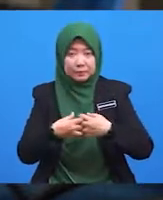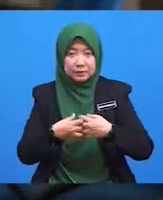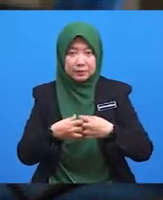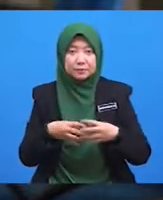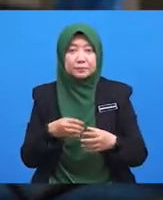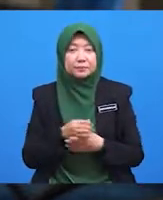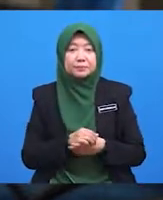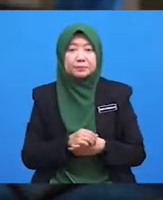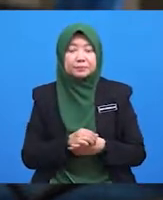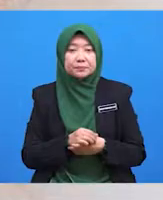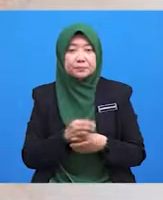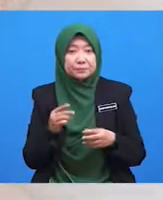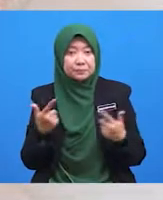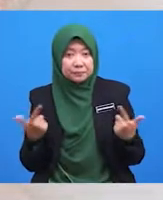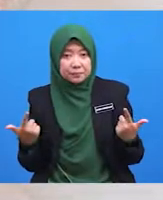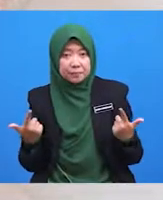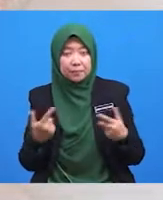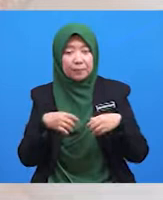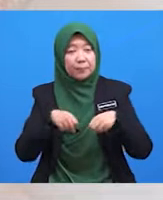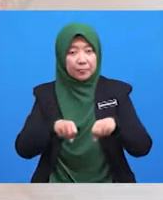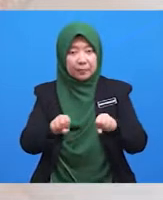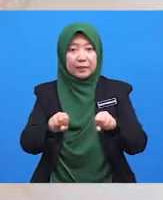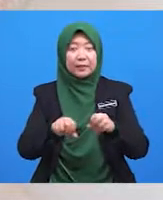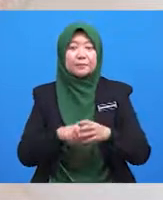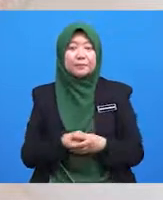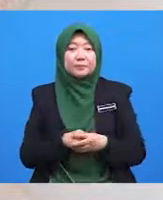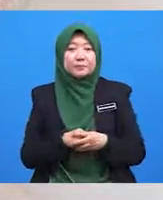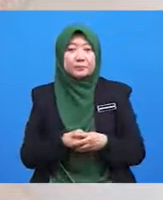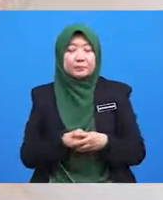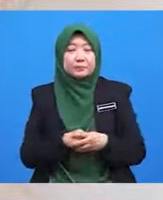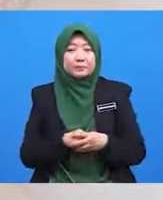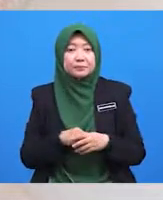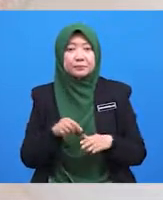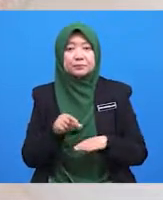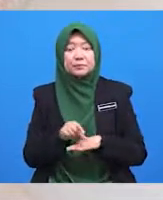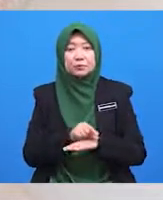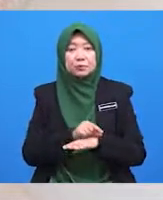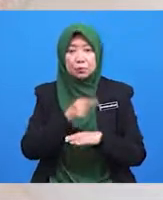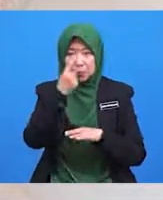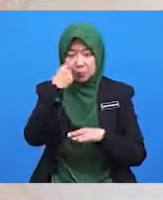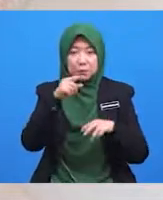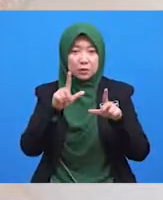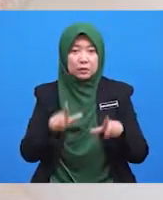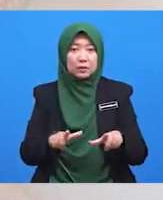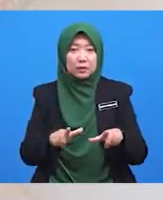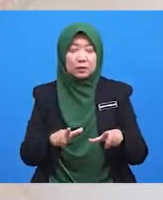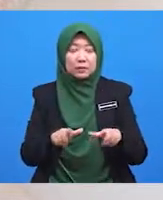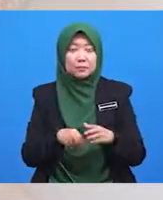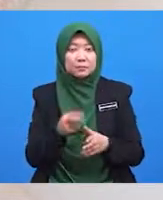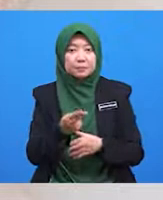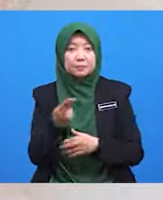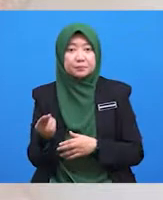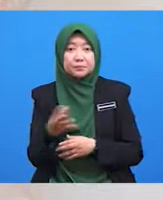dan aksesori, troli. Troli ini digunakan untuk meletakkan bahan